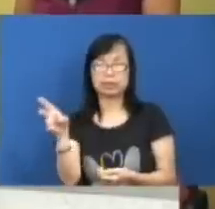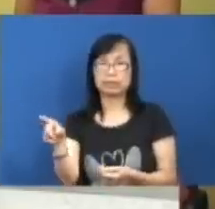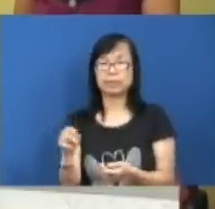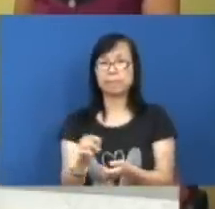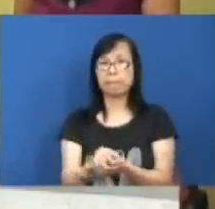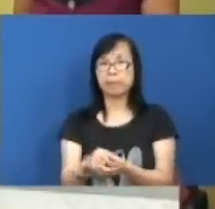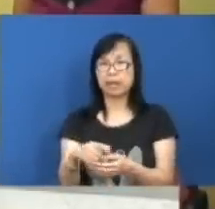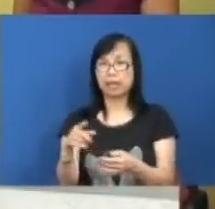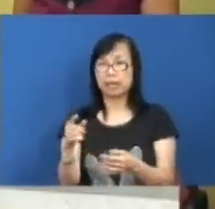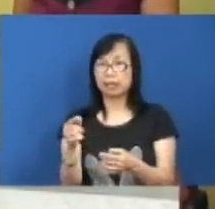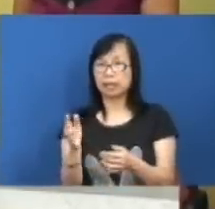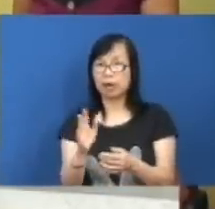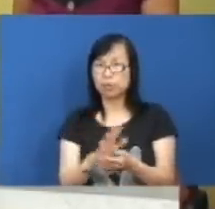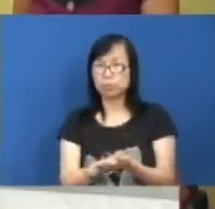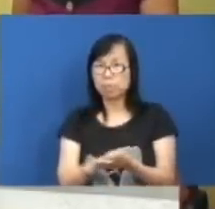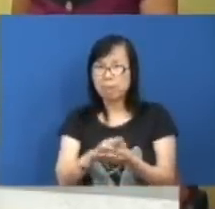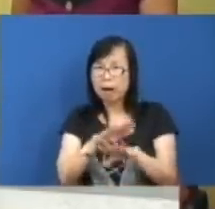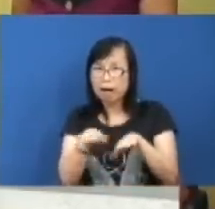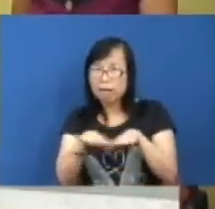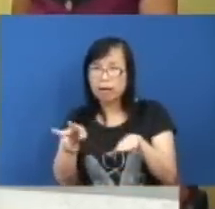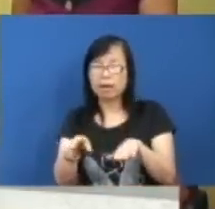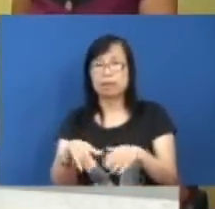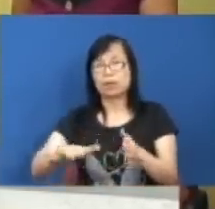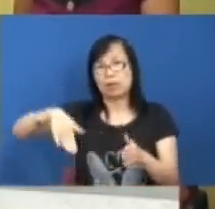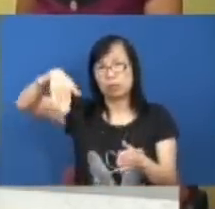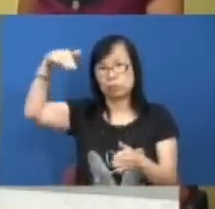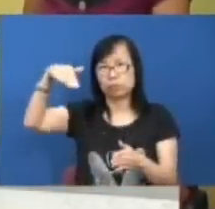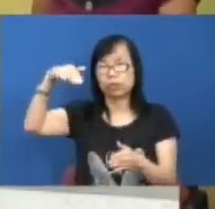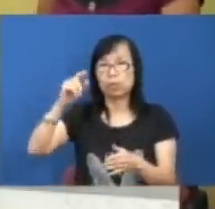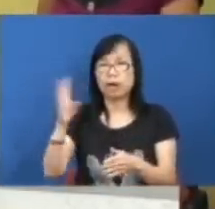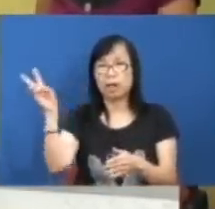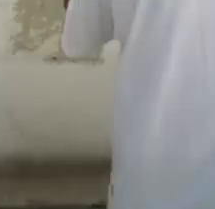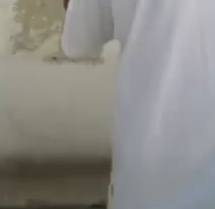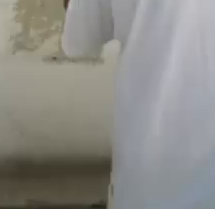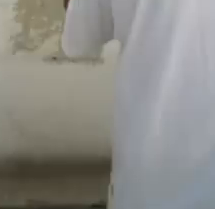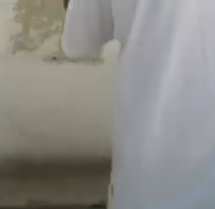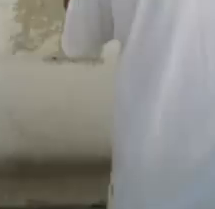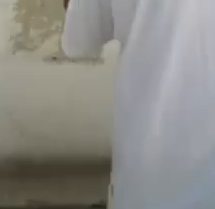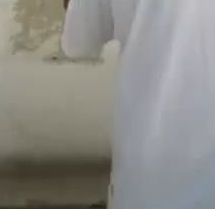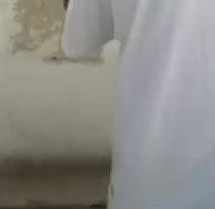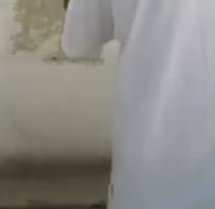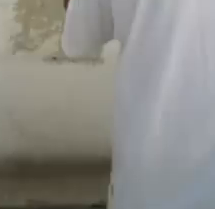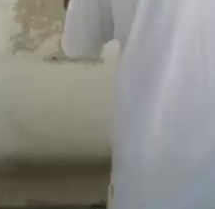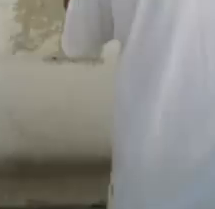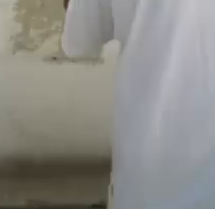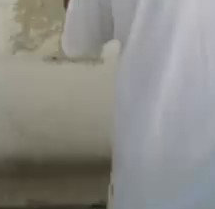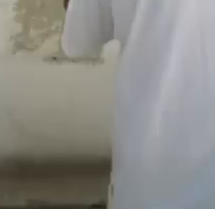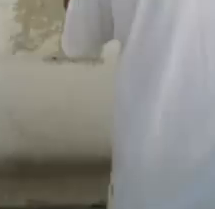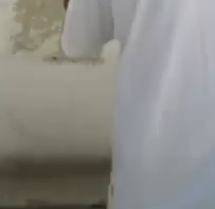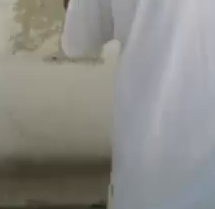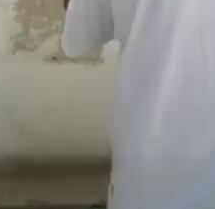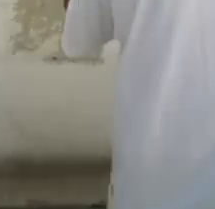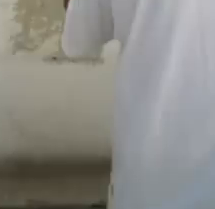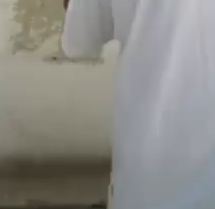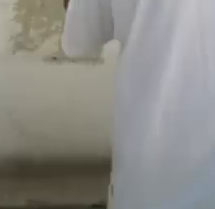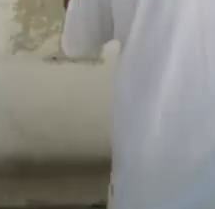子，你見到如果唔實淨嘅油咧，經過高壓水槍洗牆咧，你會見到好多舊有嘅油漆，其實就唔見曬㗎。 好似呢啲沙